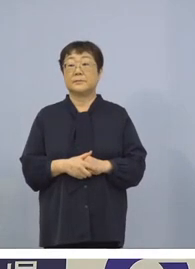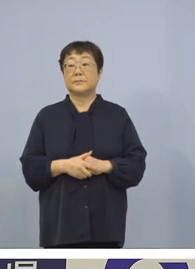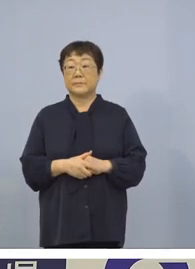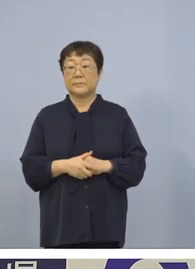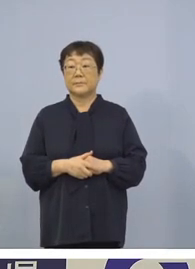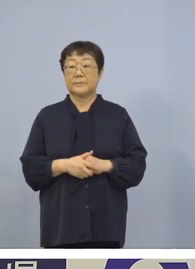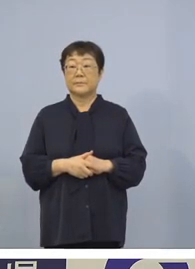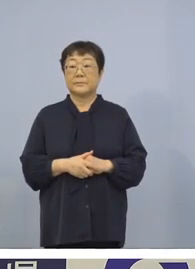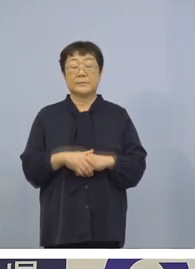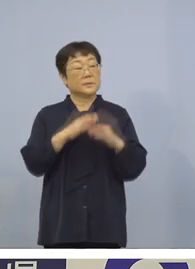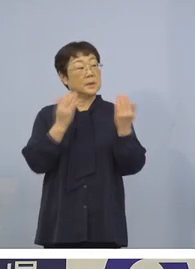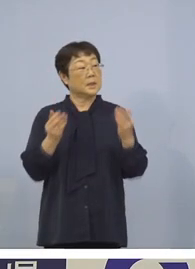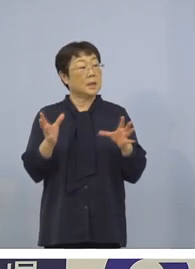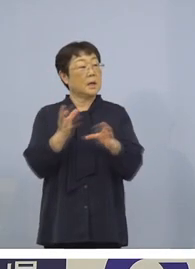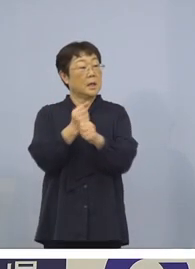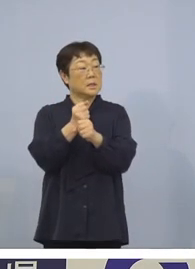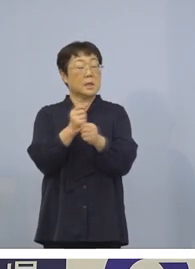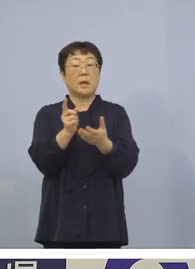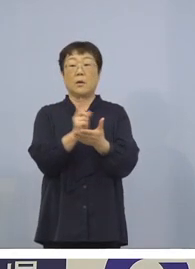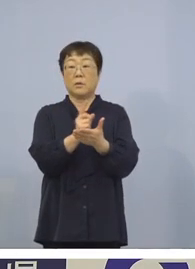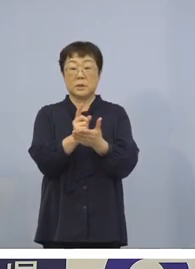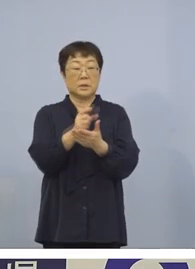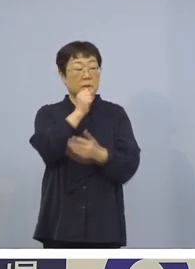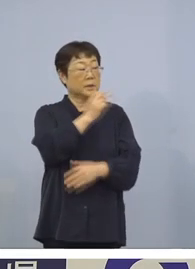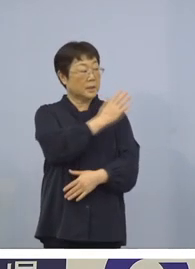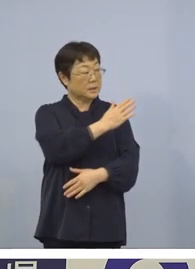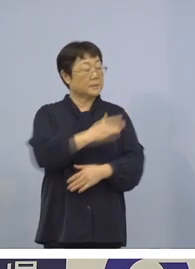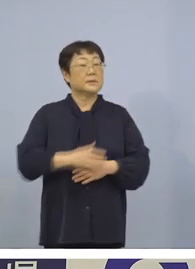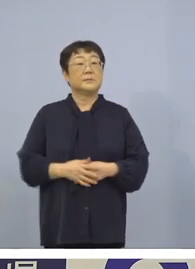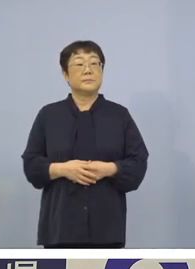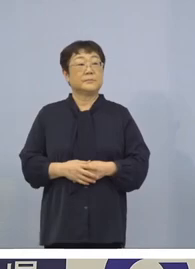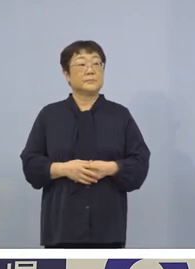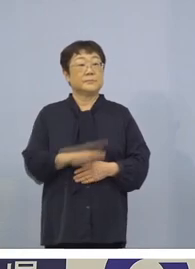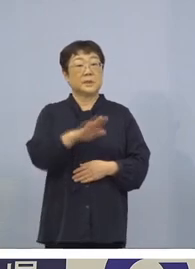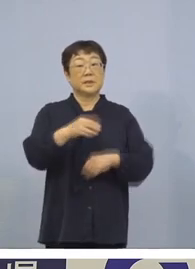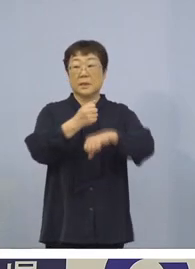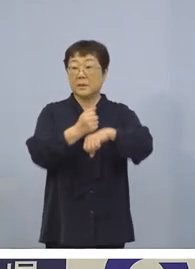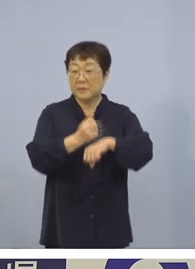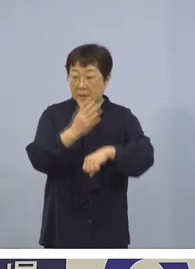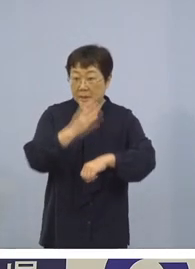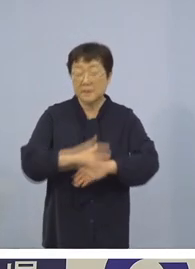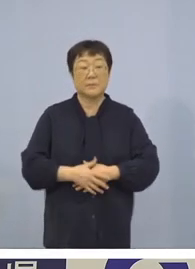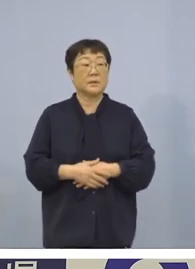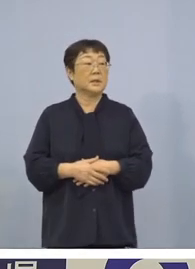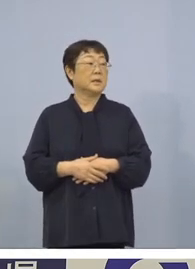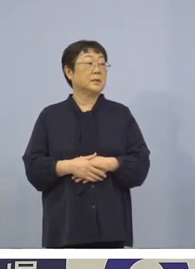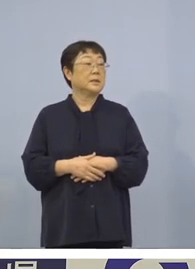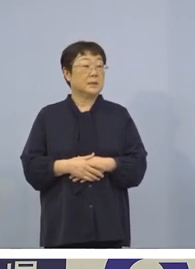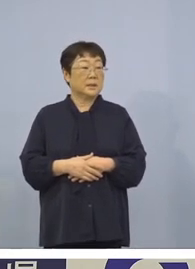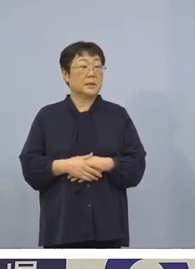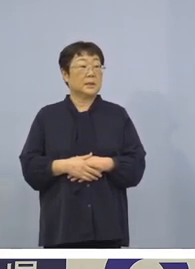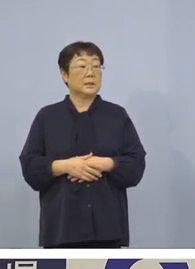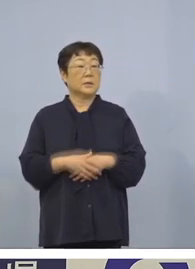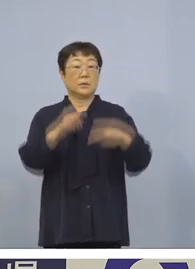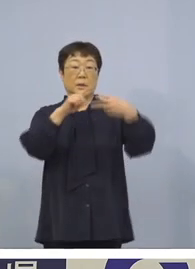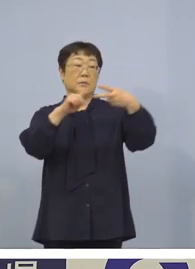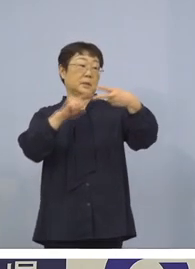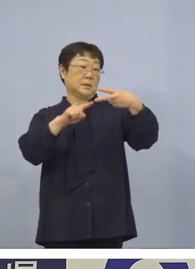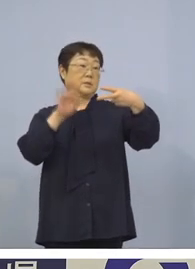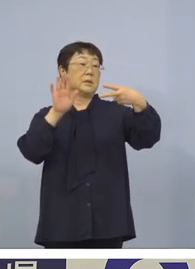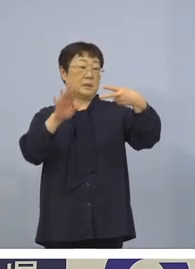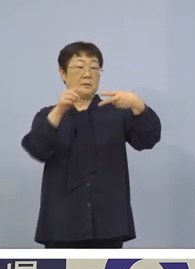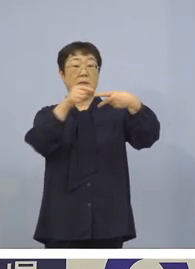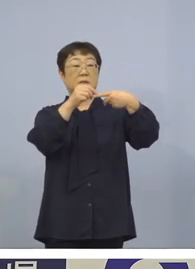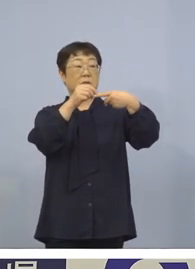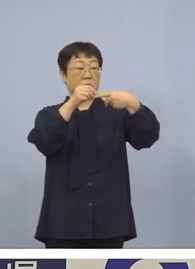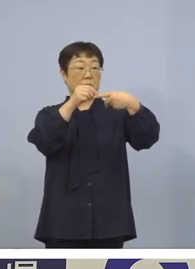大体の編成方針であったりそういうのよろしくお願いします。 はい、どうも今日は皆さんお疲れ様です。まず今日はなんか2部構成になっているようで、第1弾